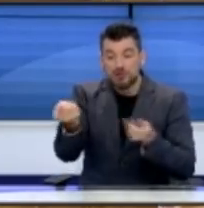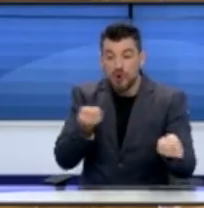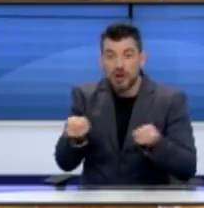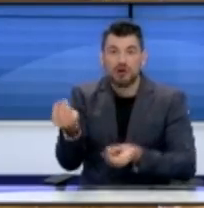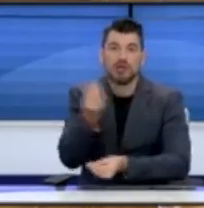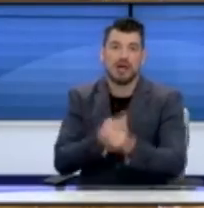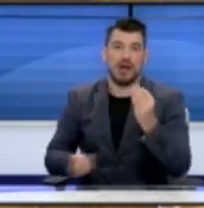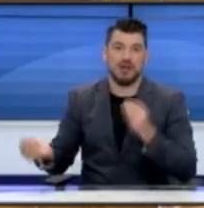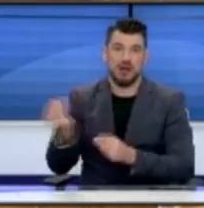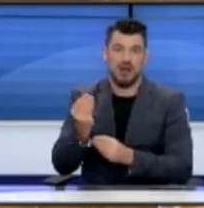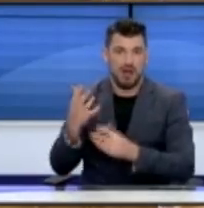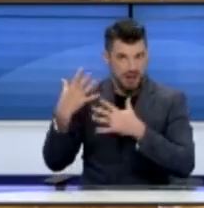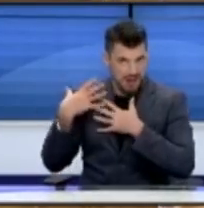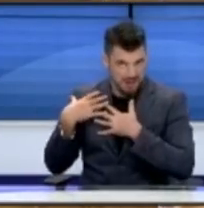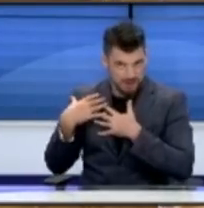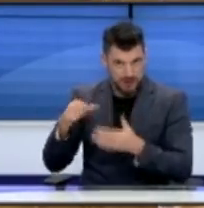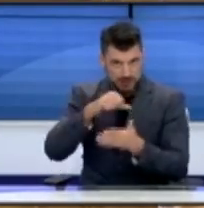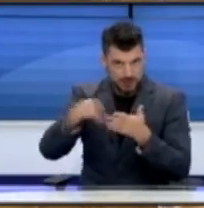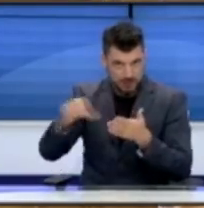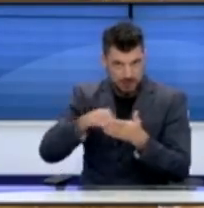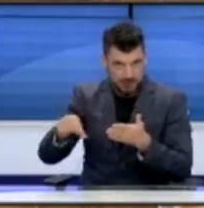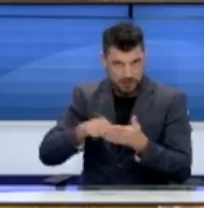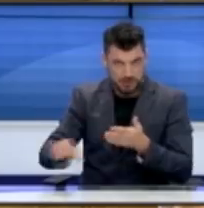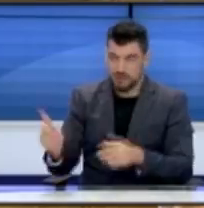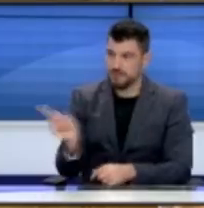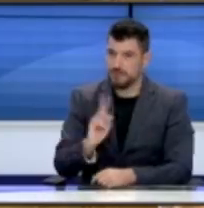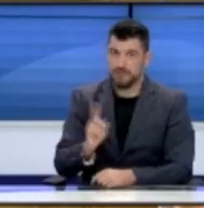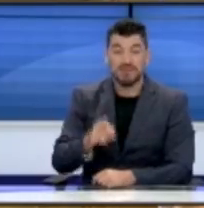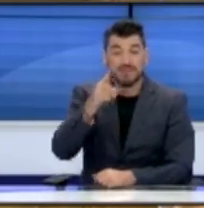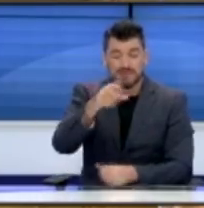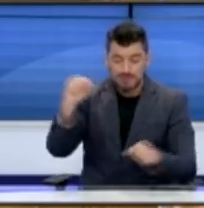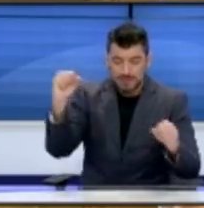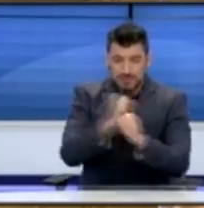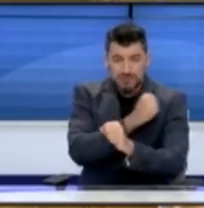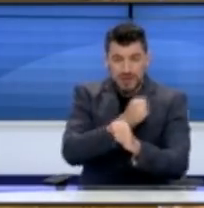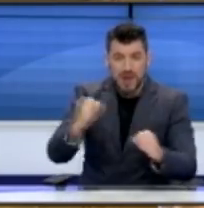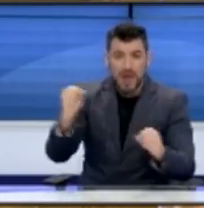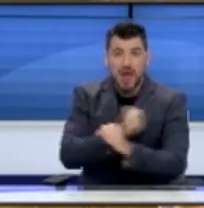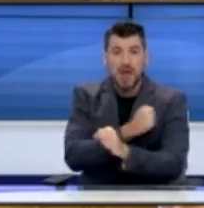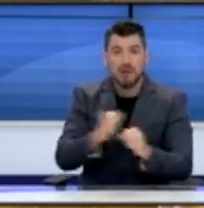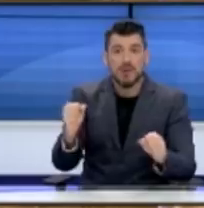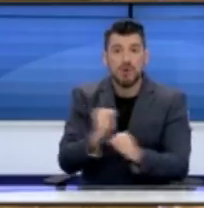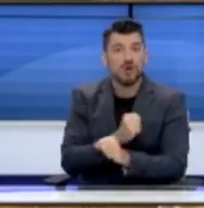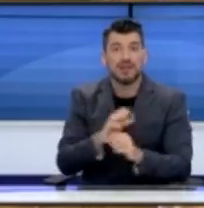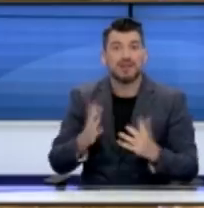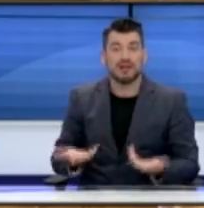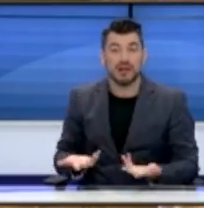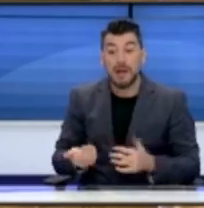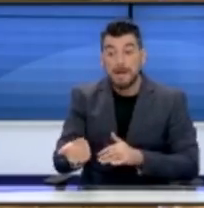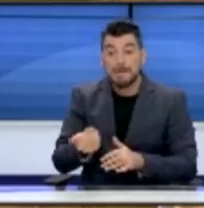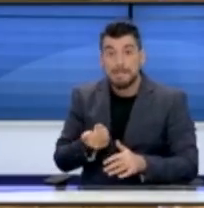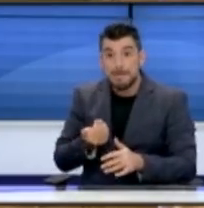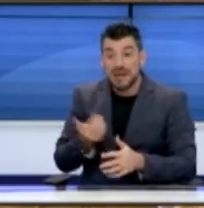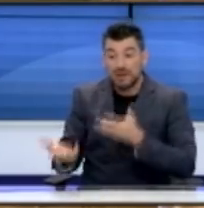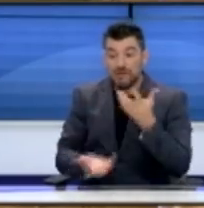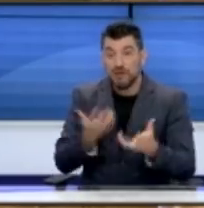δεν παραγράφονται. Η επιμονή σας μάλιστα πριν καλά-καλά οι φωτιές σβήσουν, να περάσει η